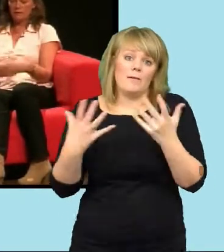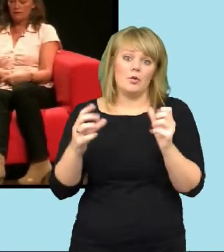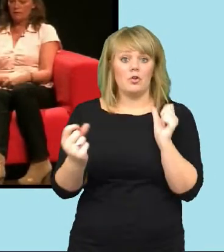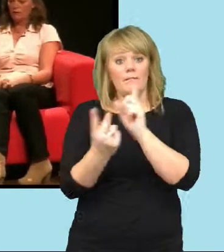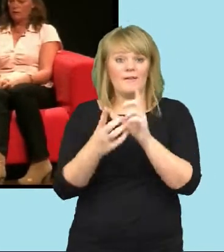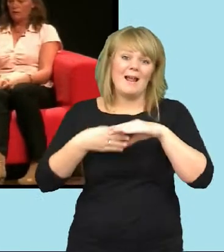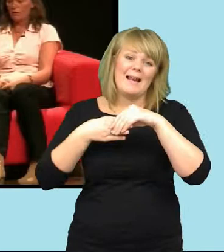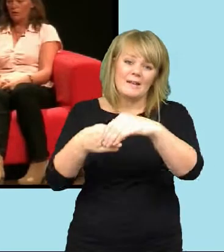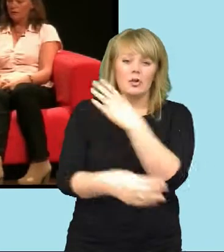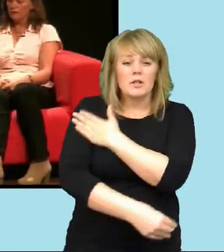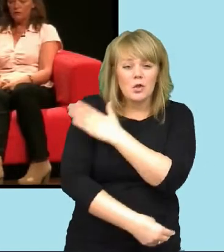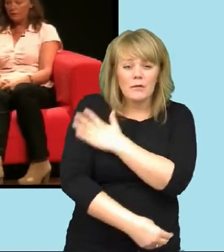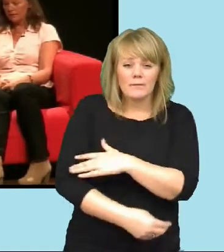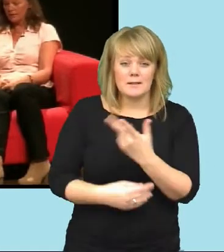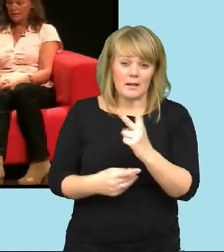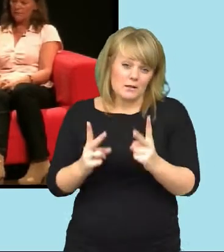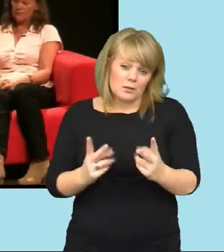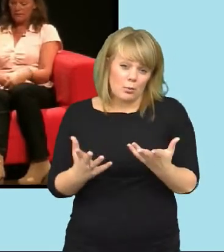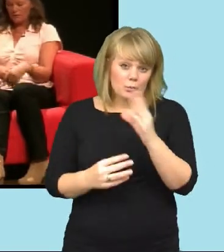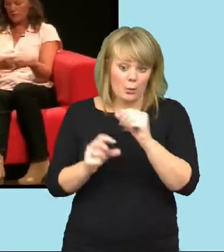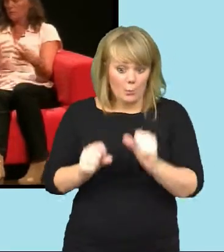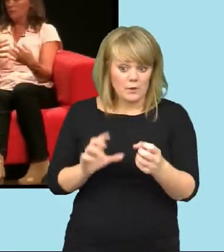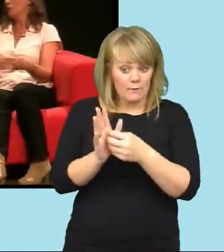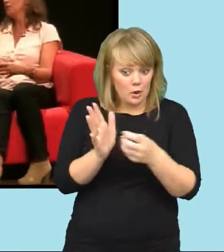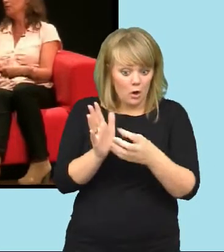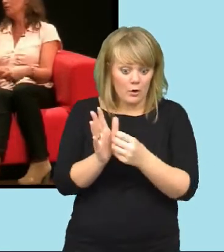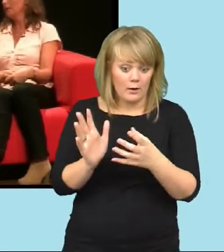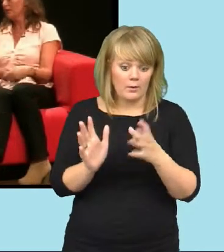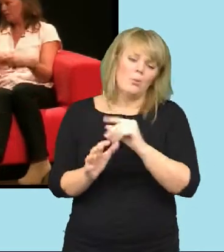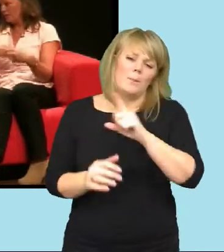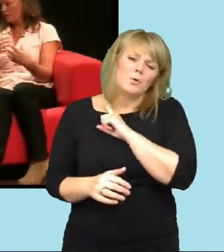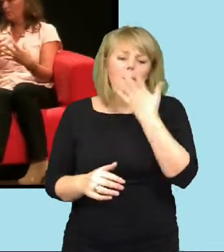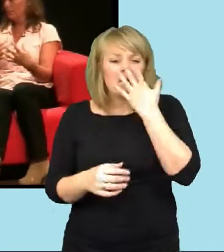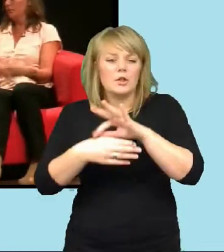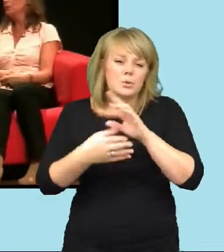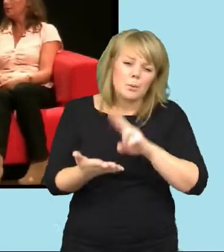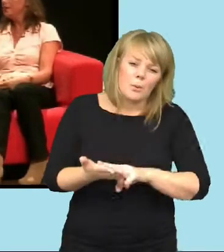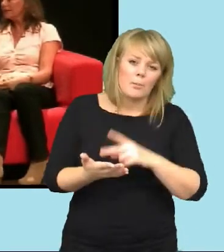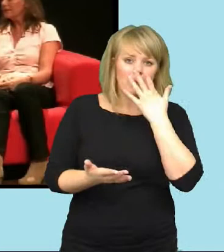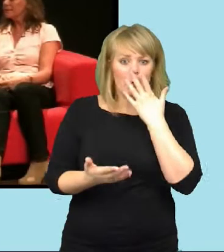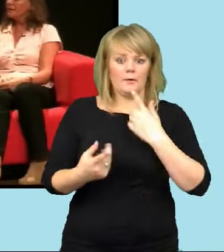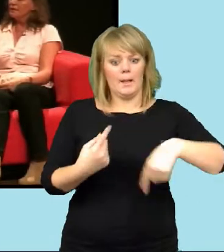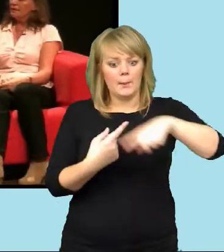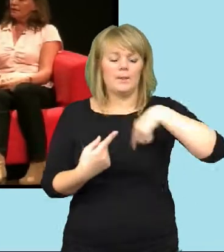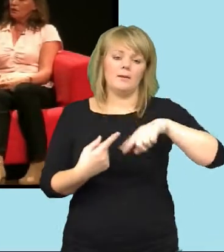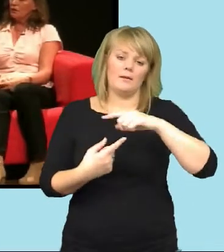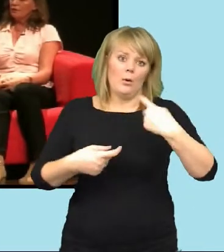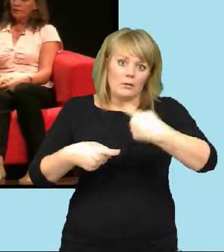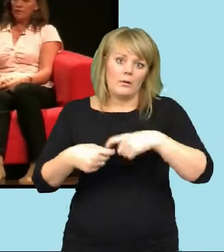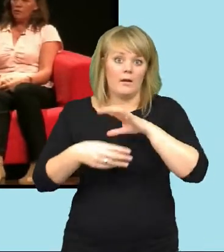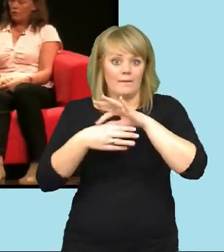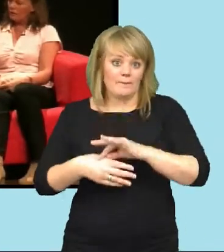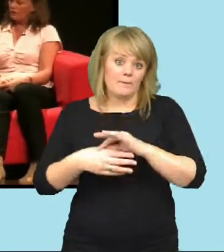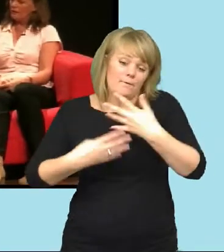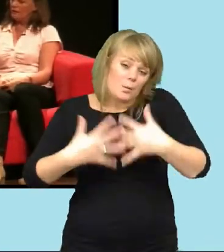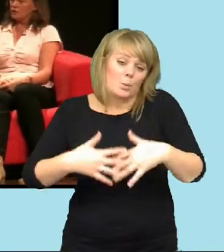ledsagarservice eller vad det ska vara, då måste man ju förklara att det funkar inte annars. För att det, ja, då pratar man mycket sjukdomar eller om funktionshindret. Men det är ju egentligen